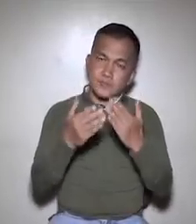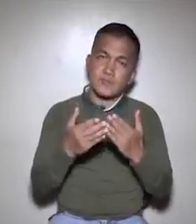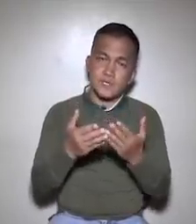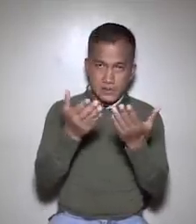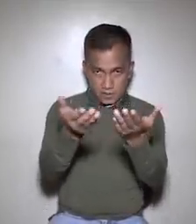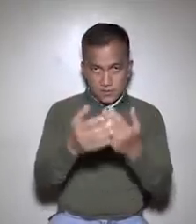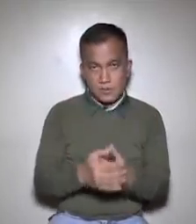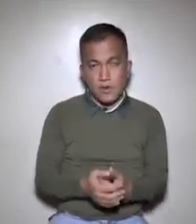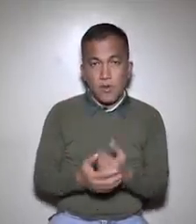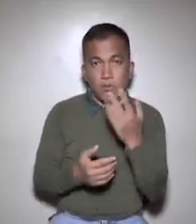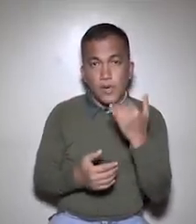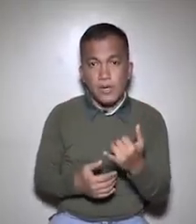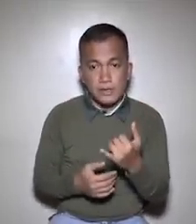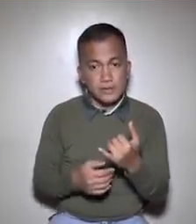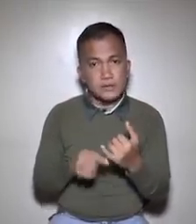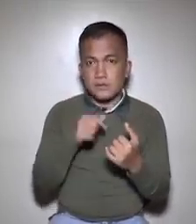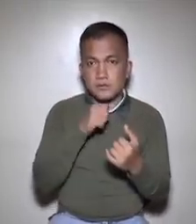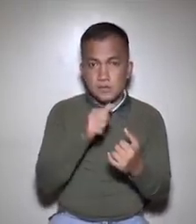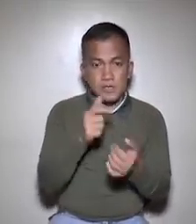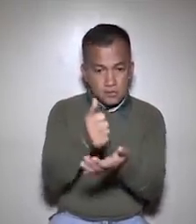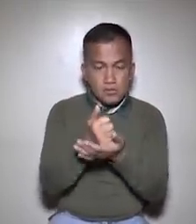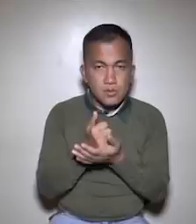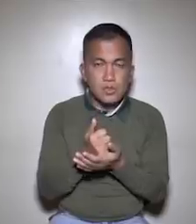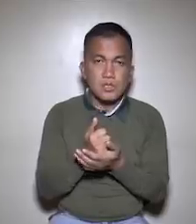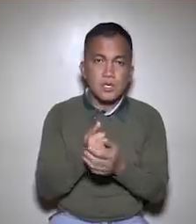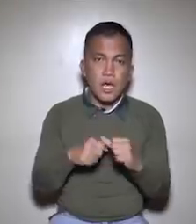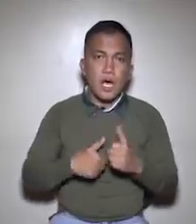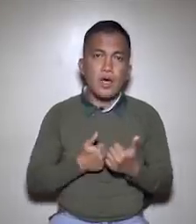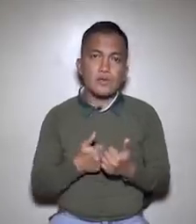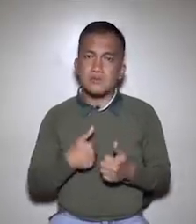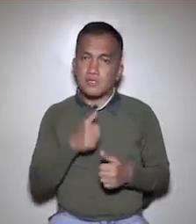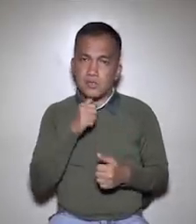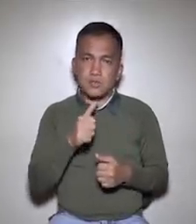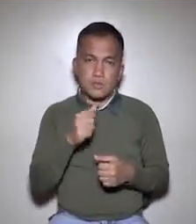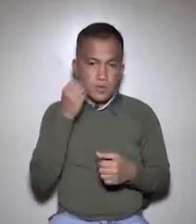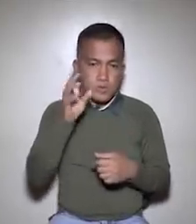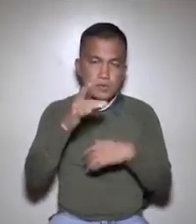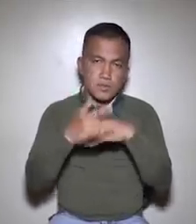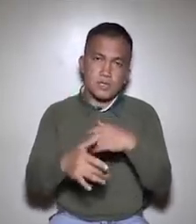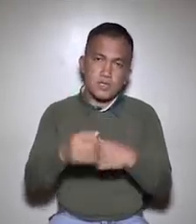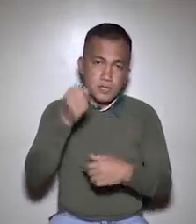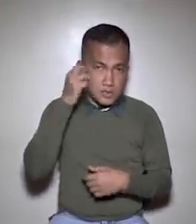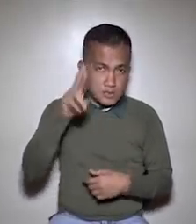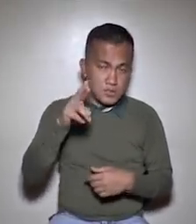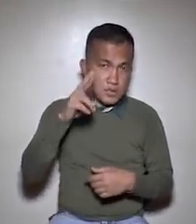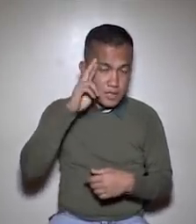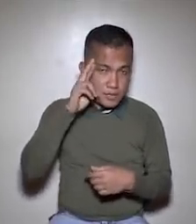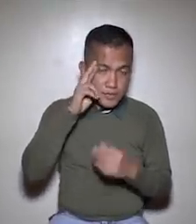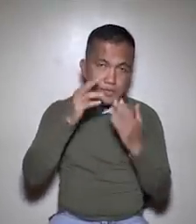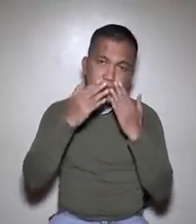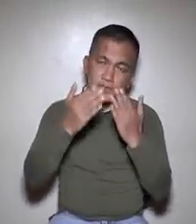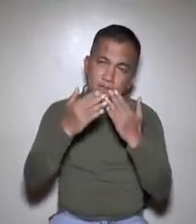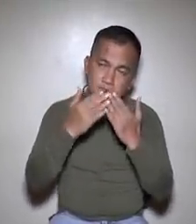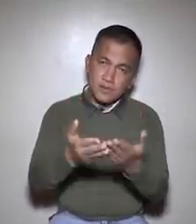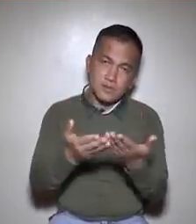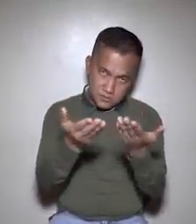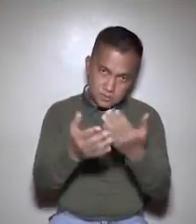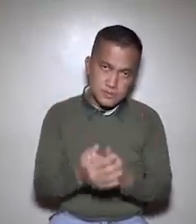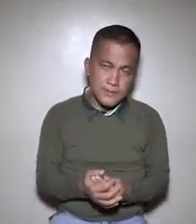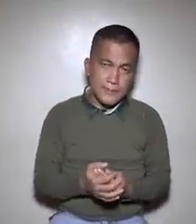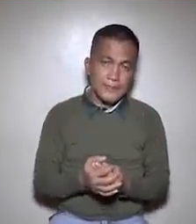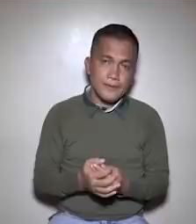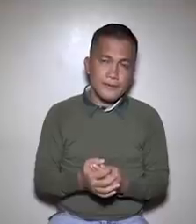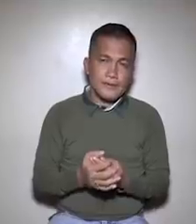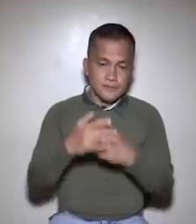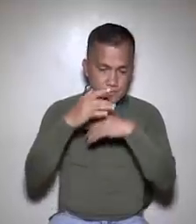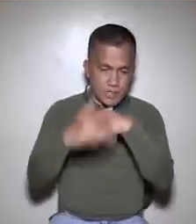nagpapasalamat po ako sa kanya. Dahil kung di dahil sa kanya, hindi po ako nakauwi ng maaga. Kaya Sir Raffy, maraming salamat po